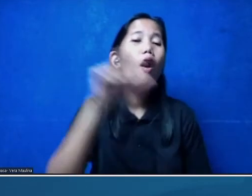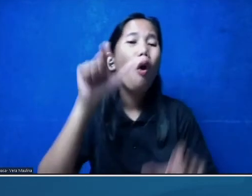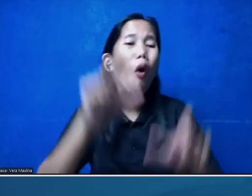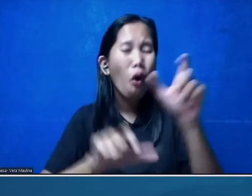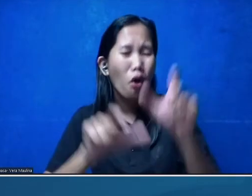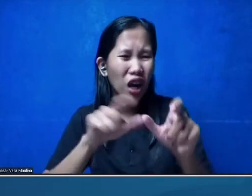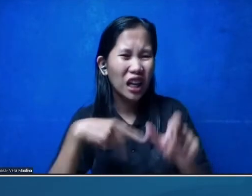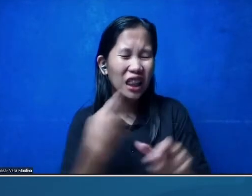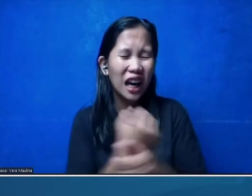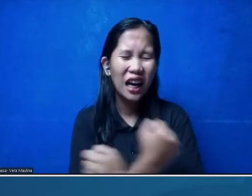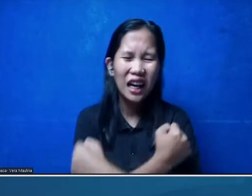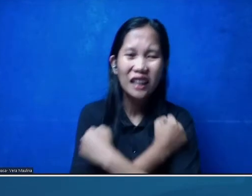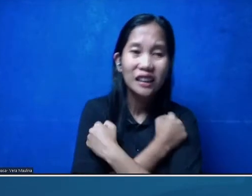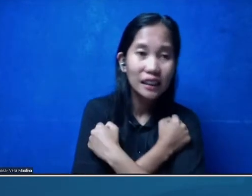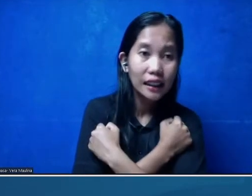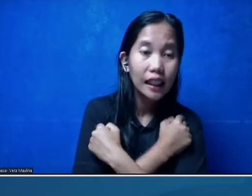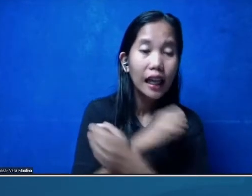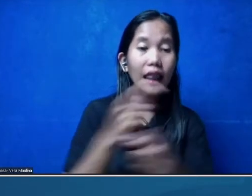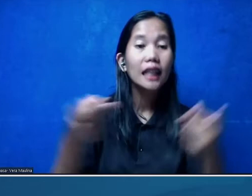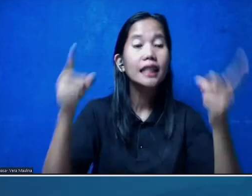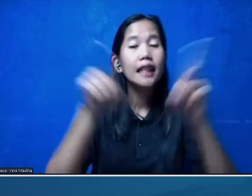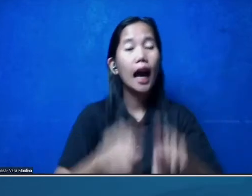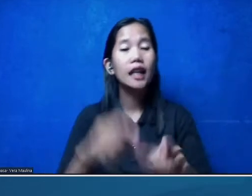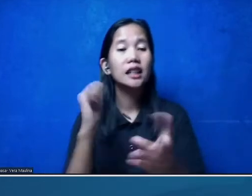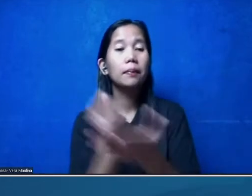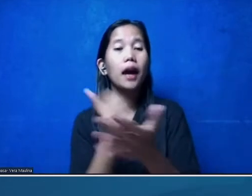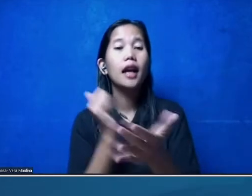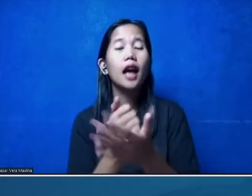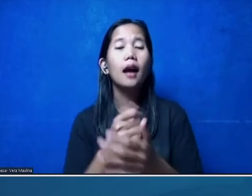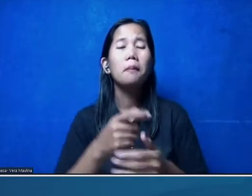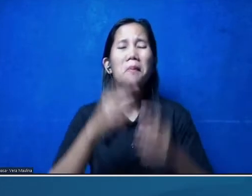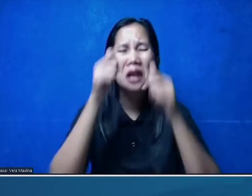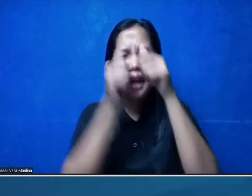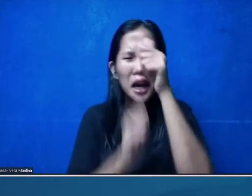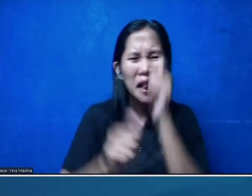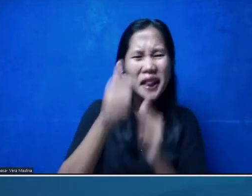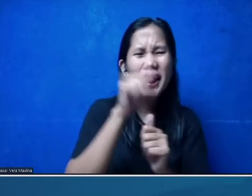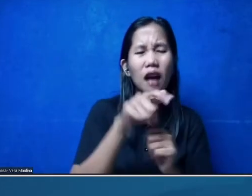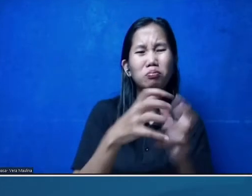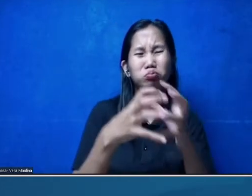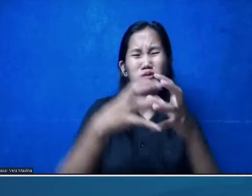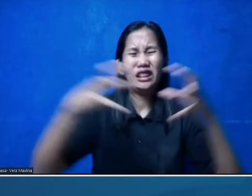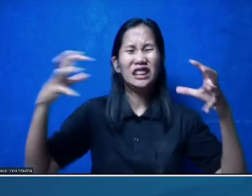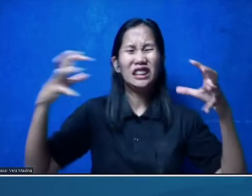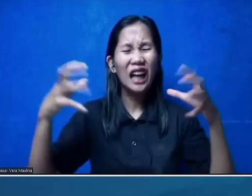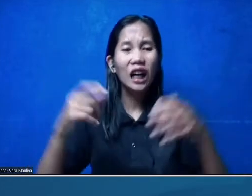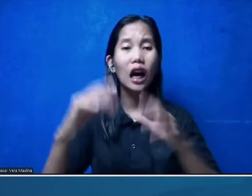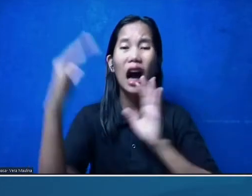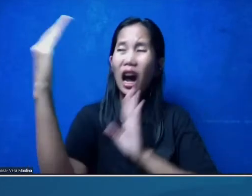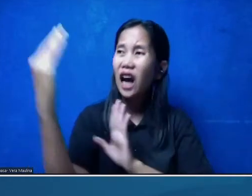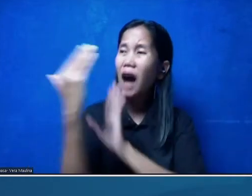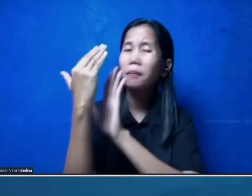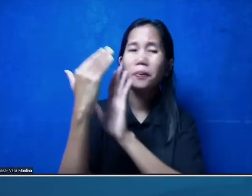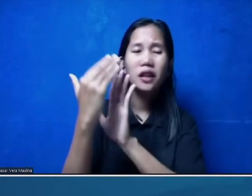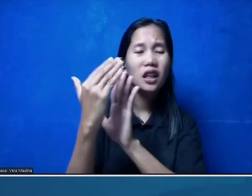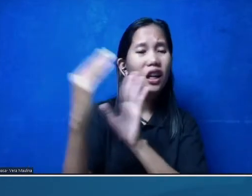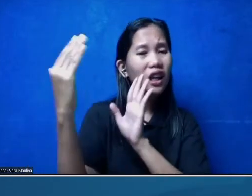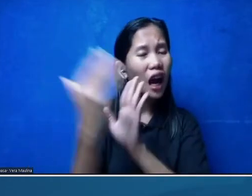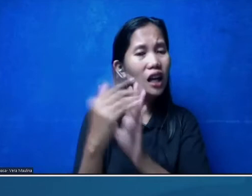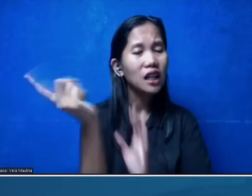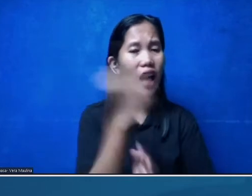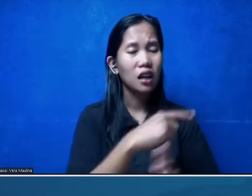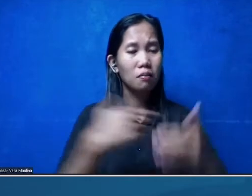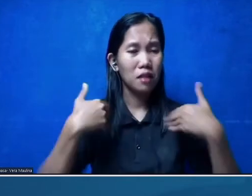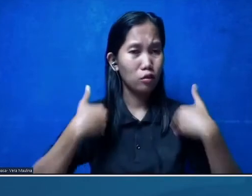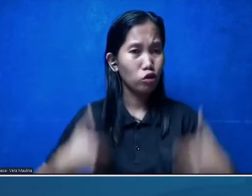manusia kemalangan yang paling besar dihadapi oleh manusia adalah ketika kita berpisah dengan orang yang kita